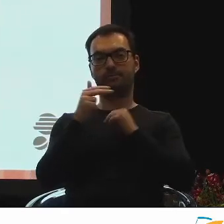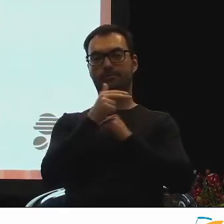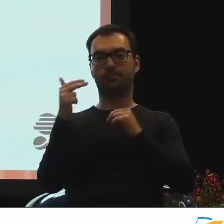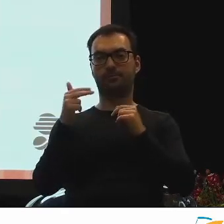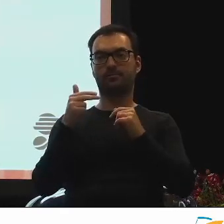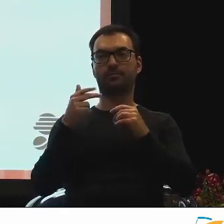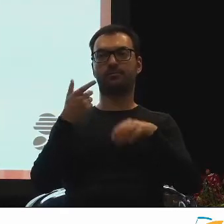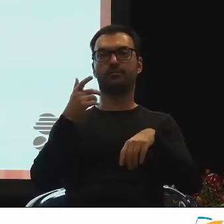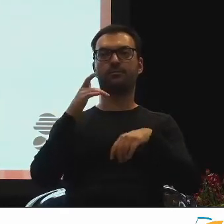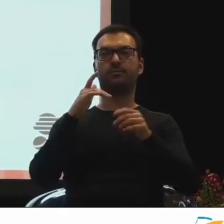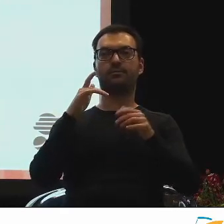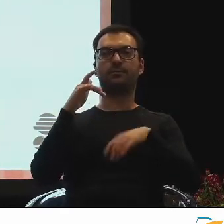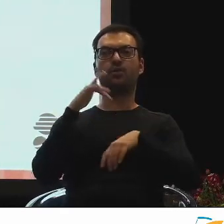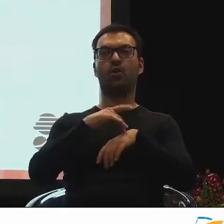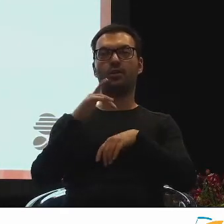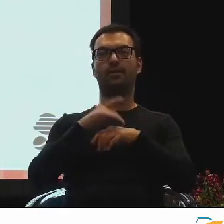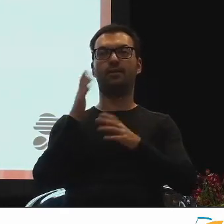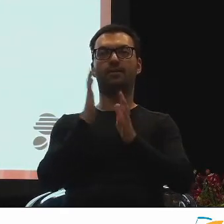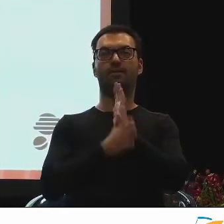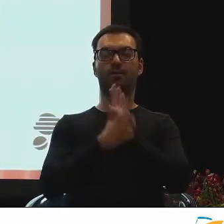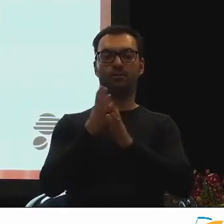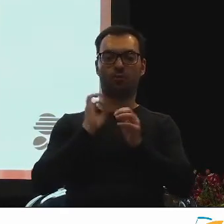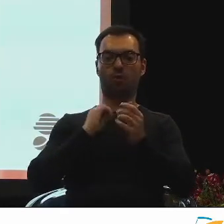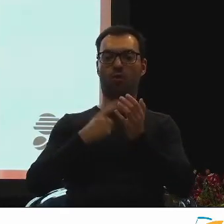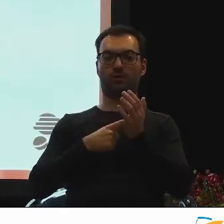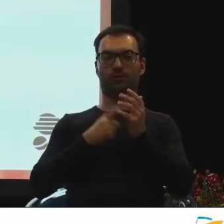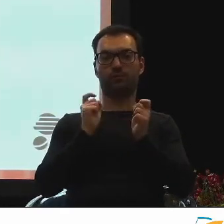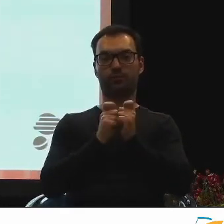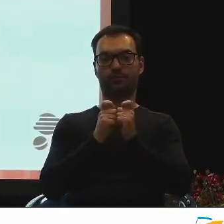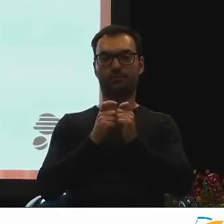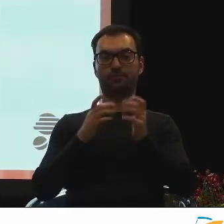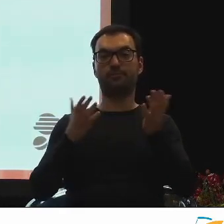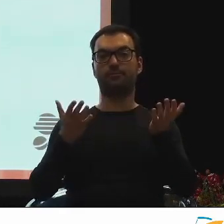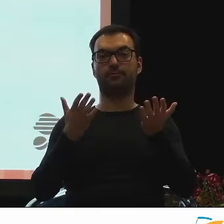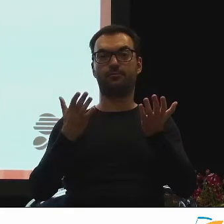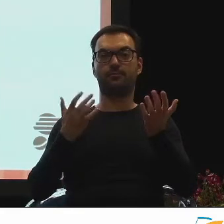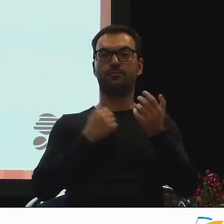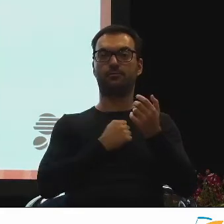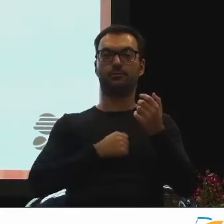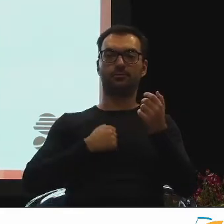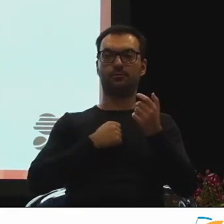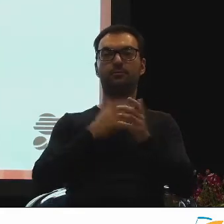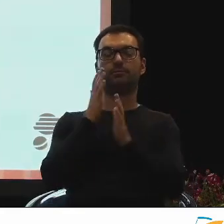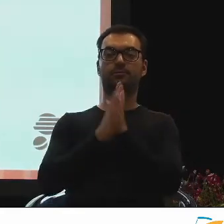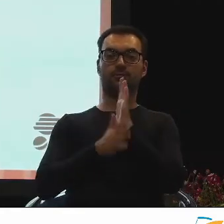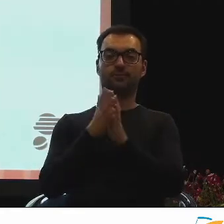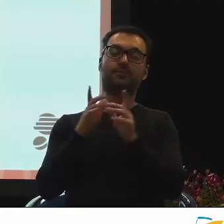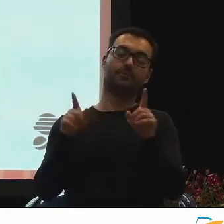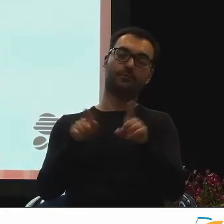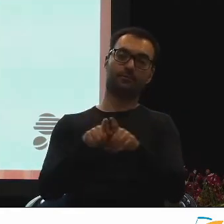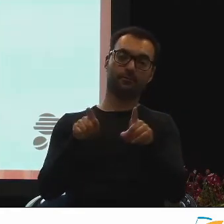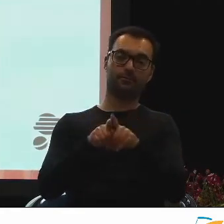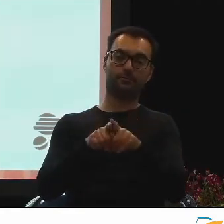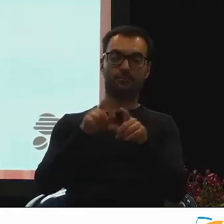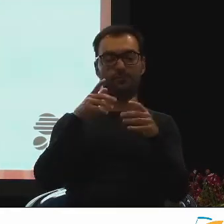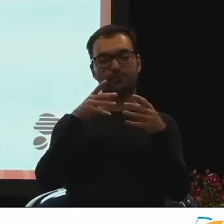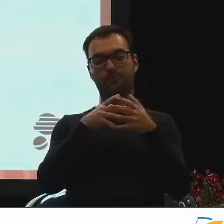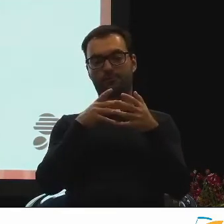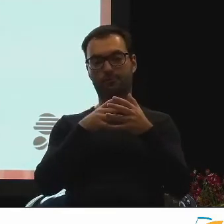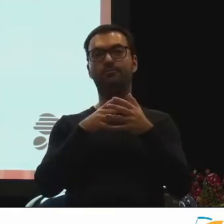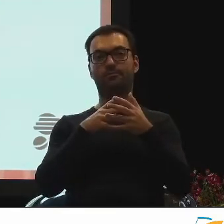kwestii konsekwencji wojny, konfliktów, to już ostatni punkt. Niestety wojna także